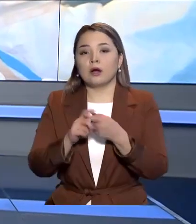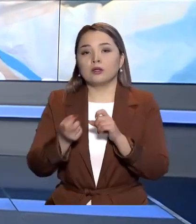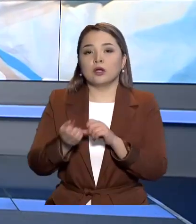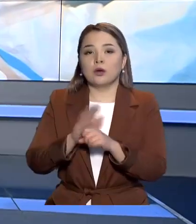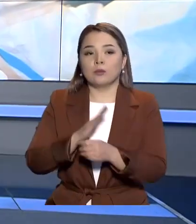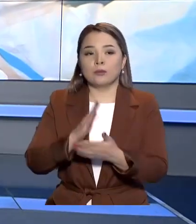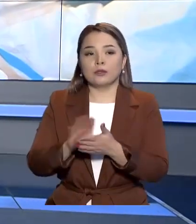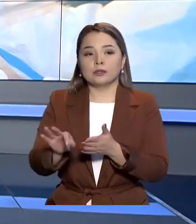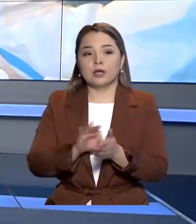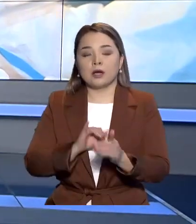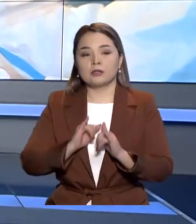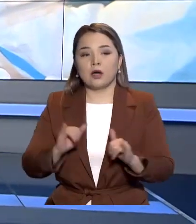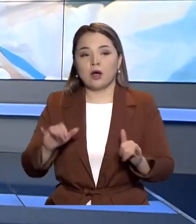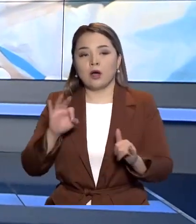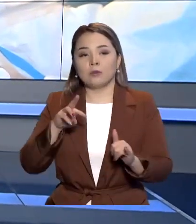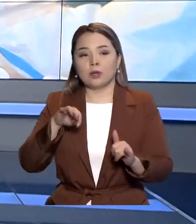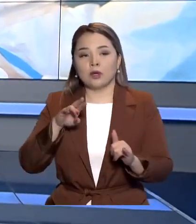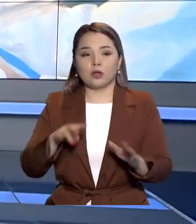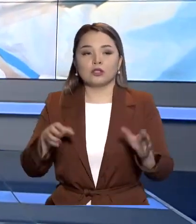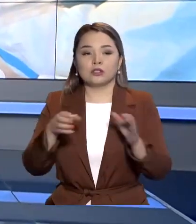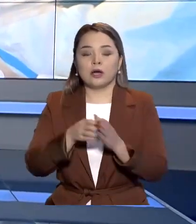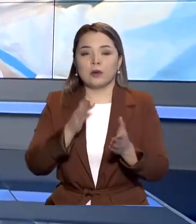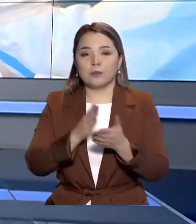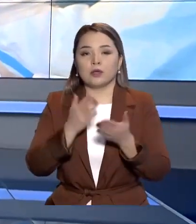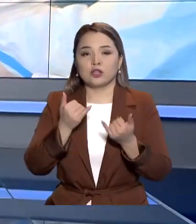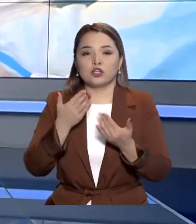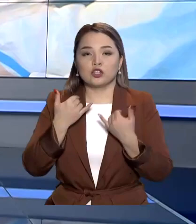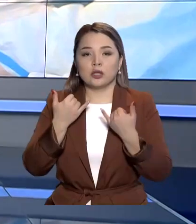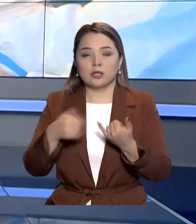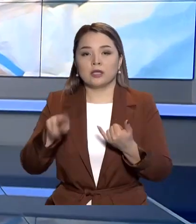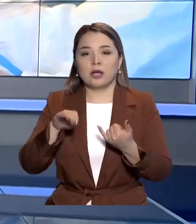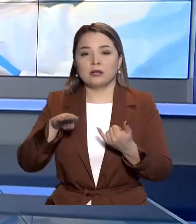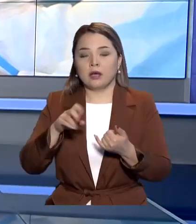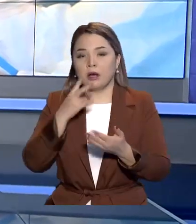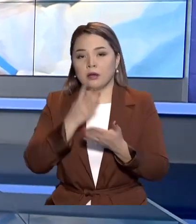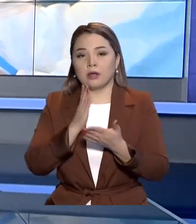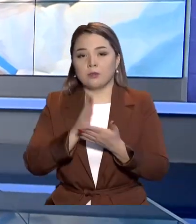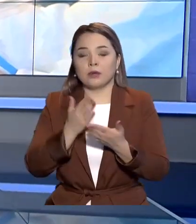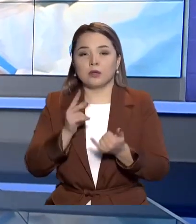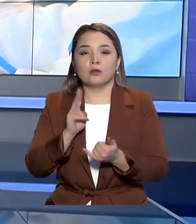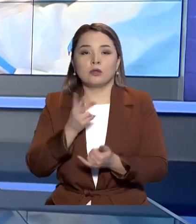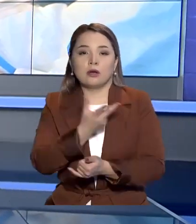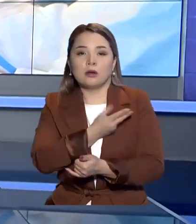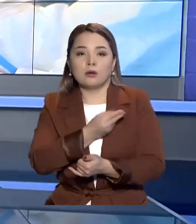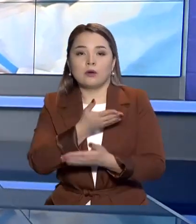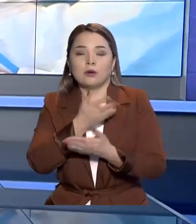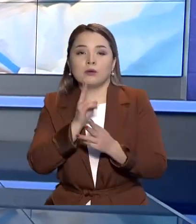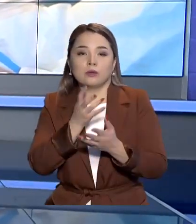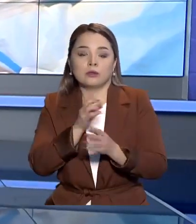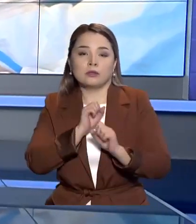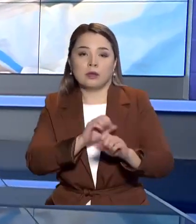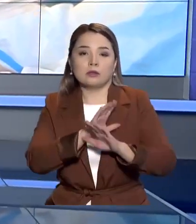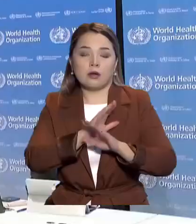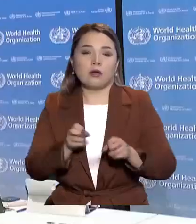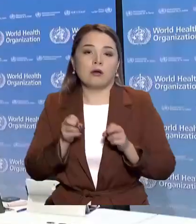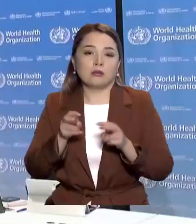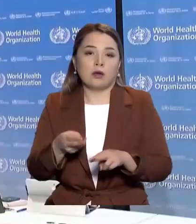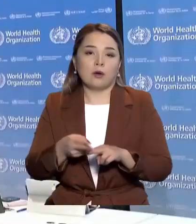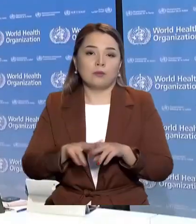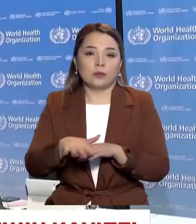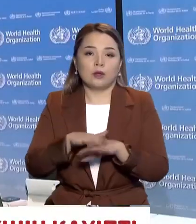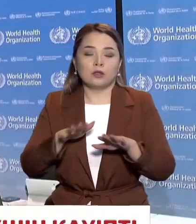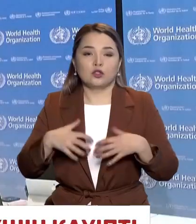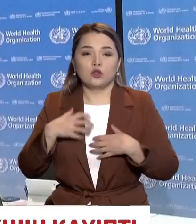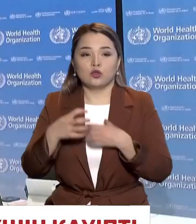Коронавирустың аса жылдам тарайтын омикрон штамы дельтаға қарағанда жеңіл өтеді, дегенмен ол әсіресе вакцина алмағандар үшін қауіпті. Дүниежүзілік денсаулық сақтау